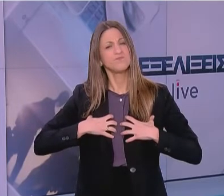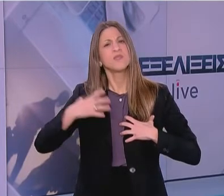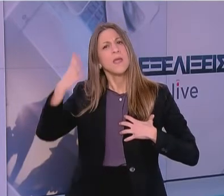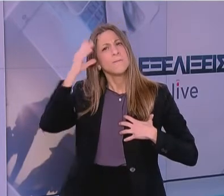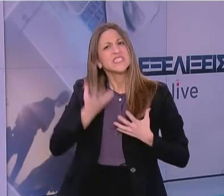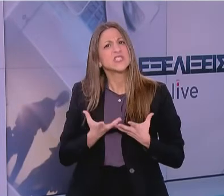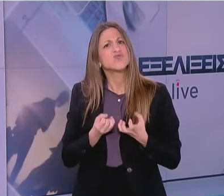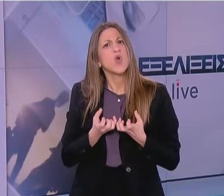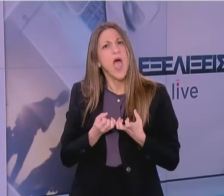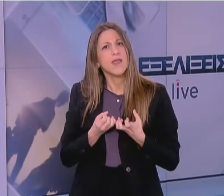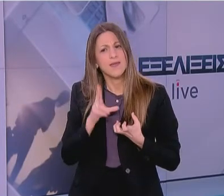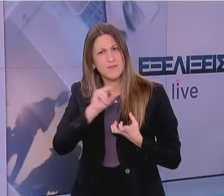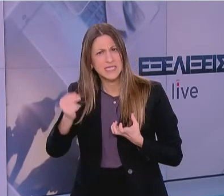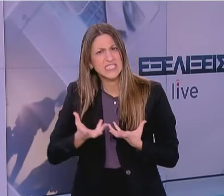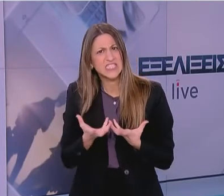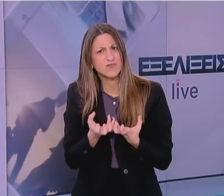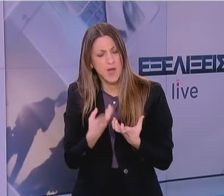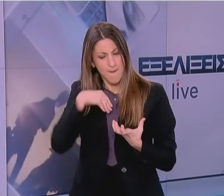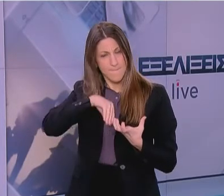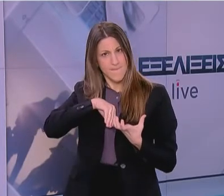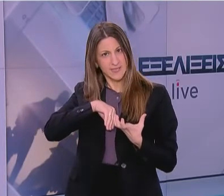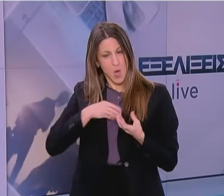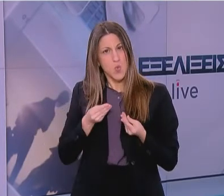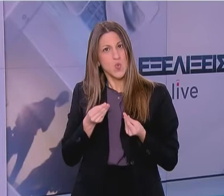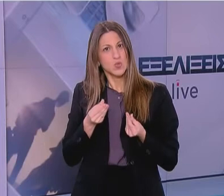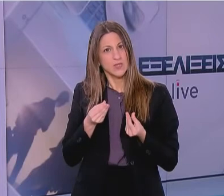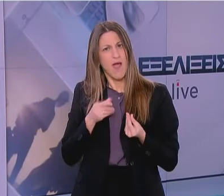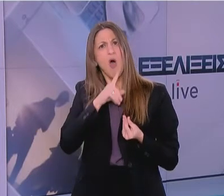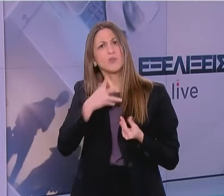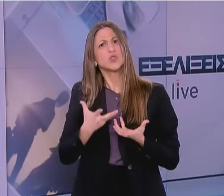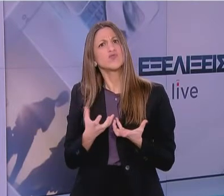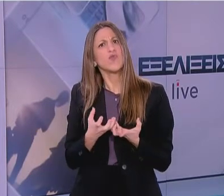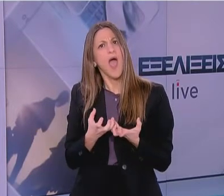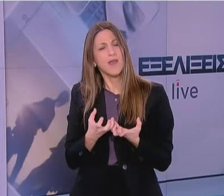ένα σφουγγάρι. Μέσα στους πνεύμονες λοιπόν υπάρχει μια ουσία που το σφουγγάρι